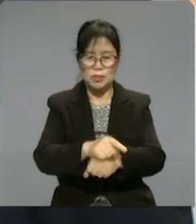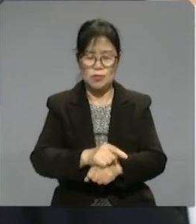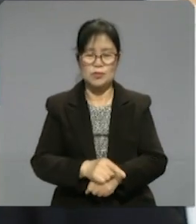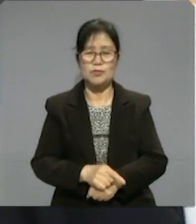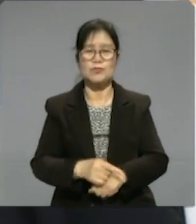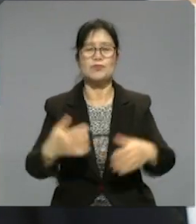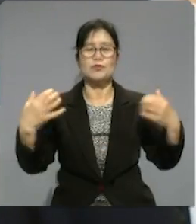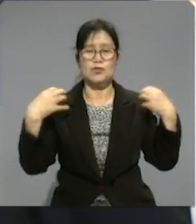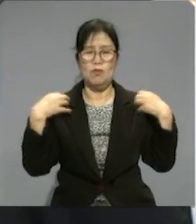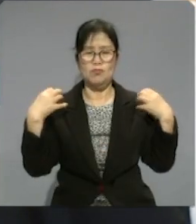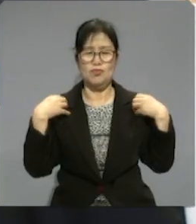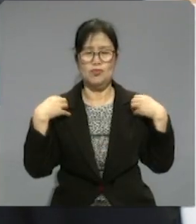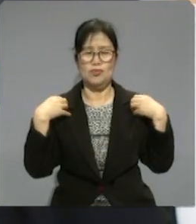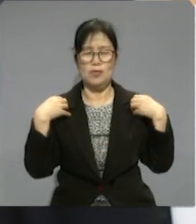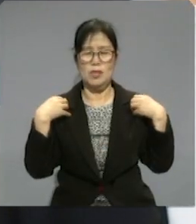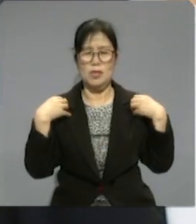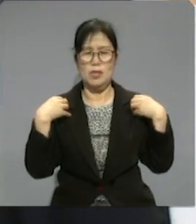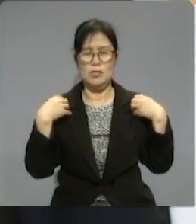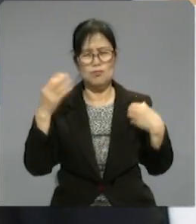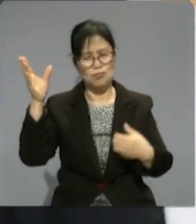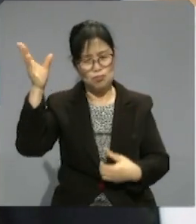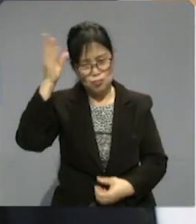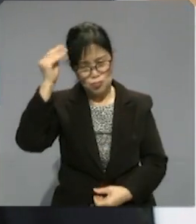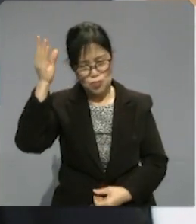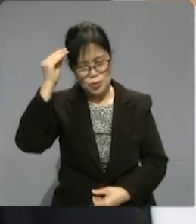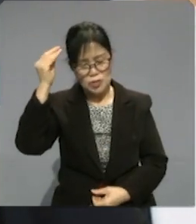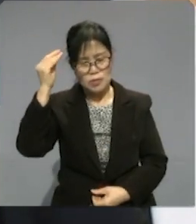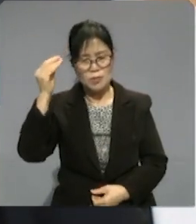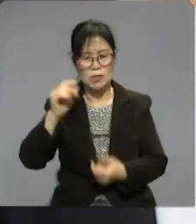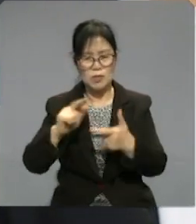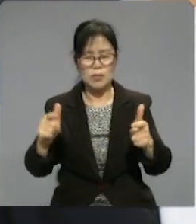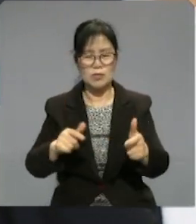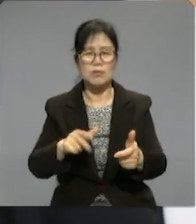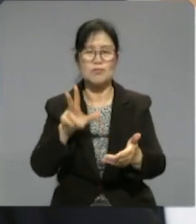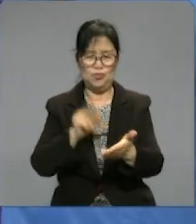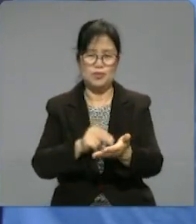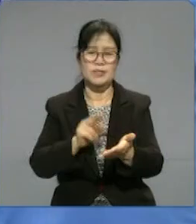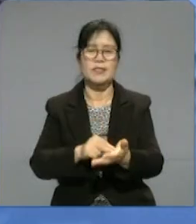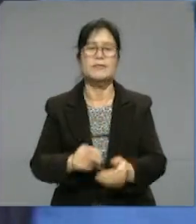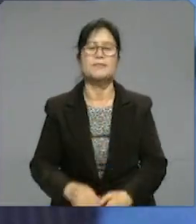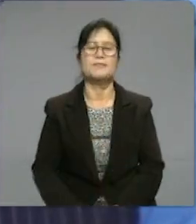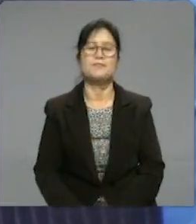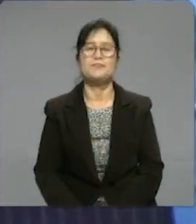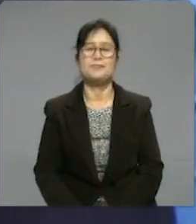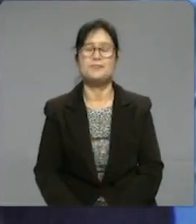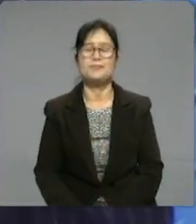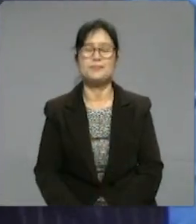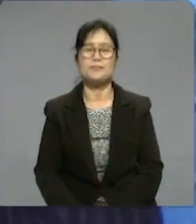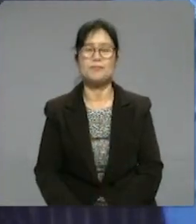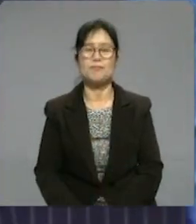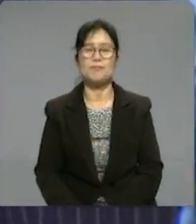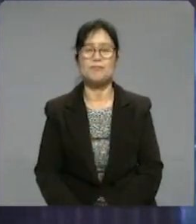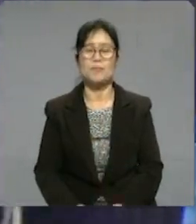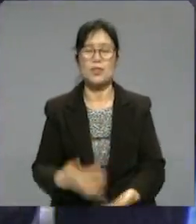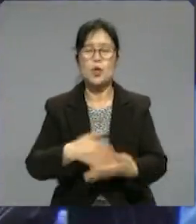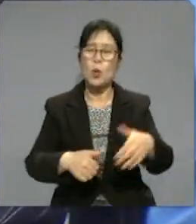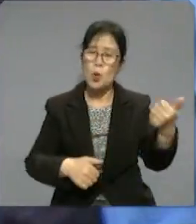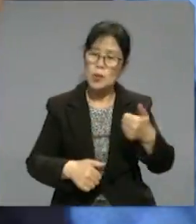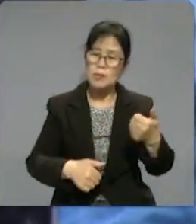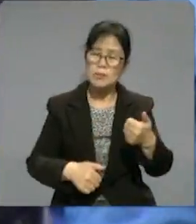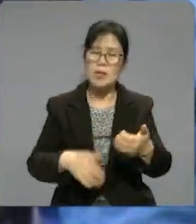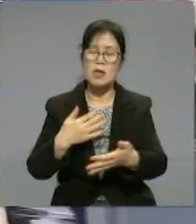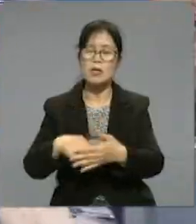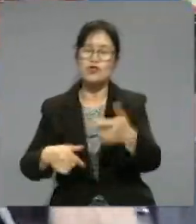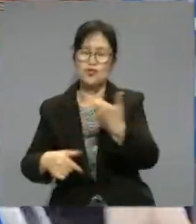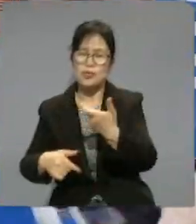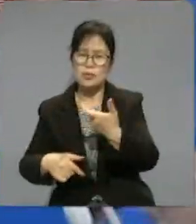정부 정책의 이 무지함 뭐 이런 것들을 좀 지적하고 싶었습니다. 그러면서 50개에서 60개